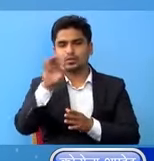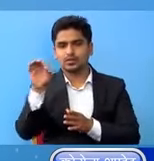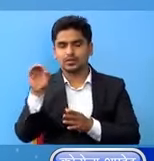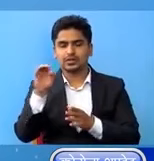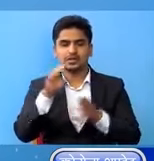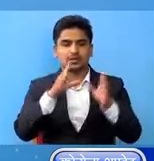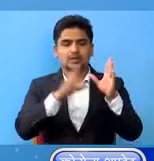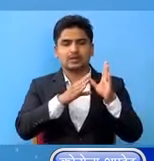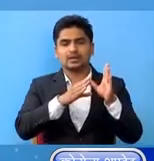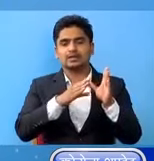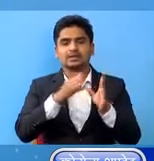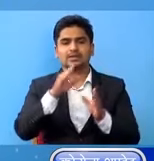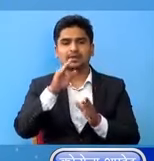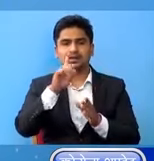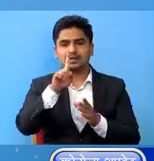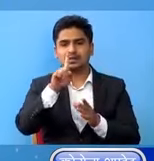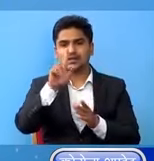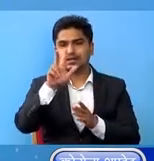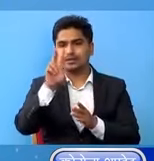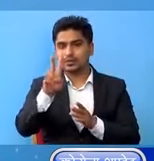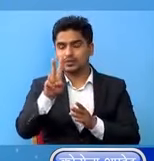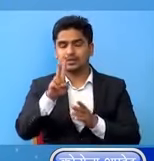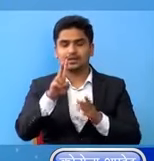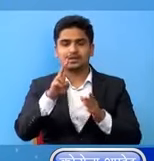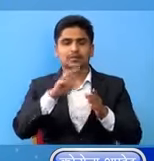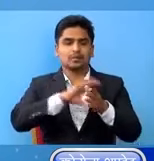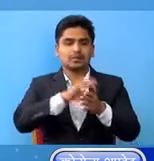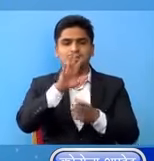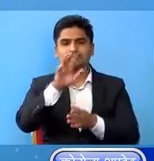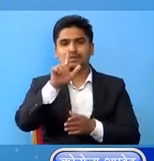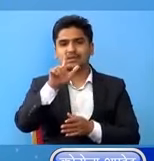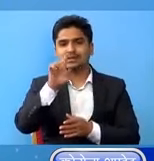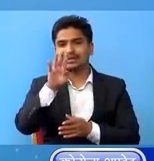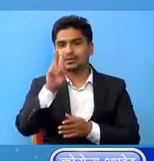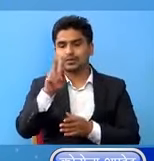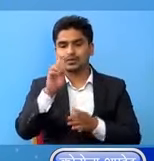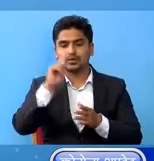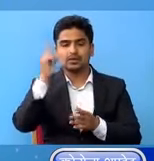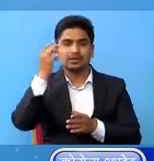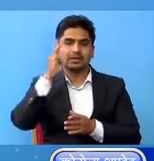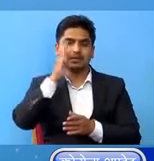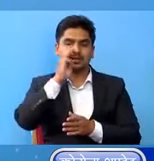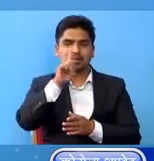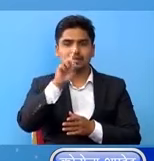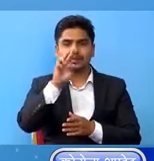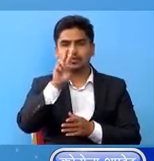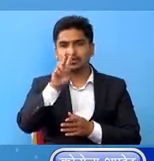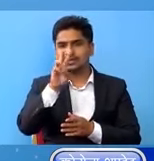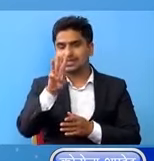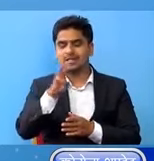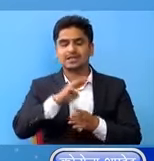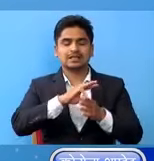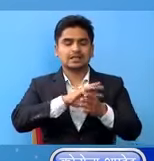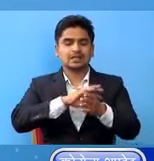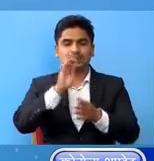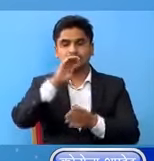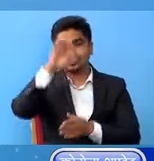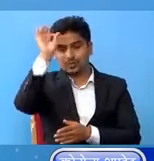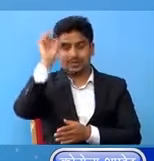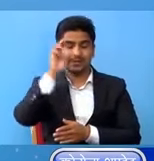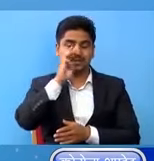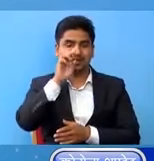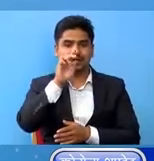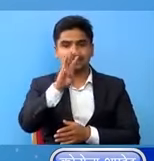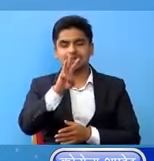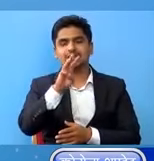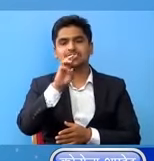प्रदेशमा 182, प्रदेश पाँचमा 742, कर्णाली प्रदेशमा 123, सुदूरपश्चिम प्रदेशमा 314